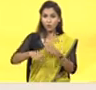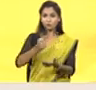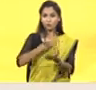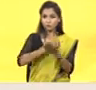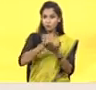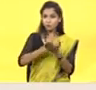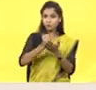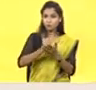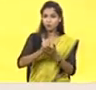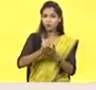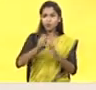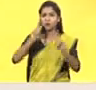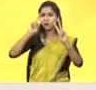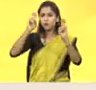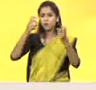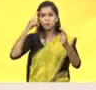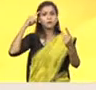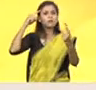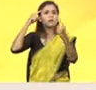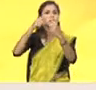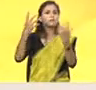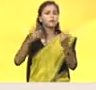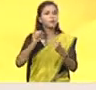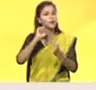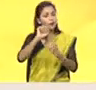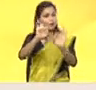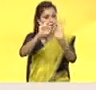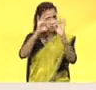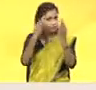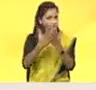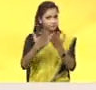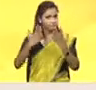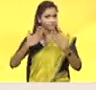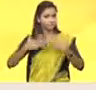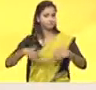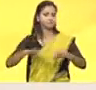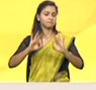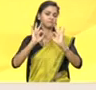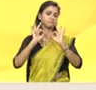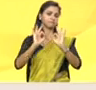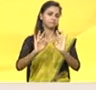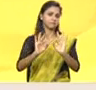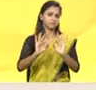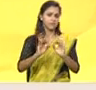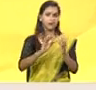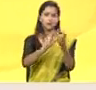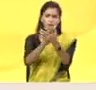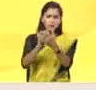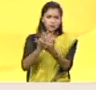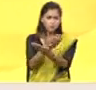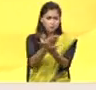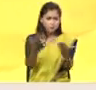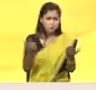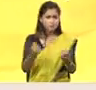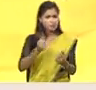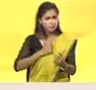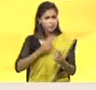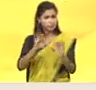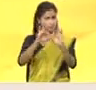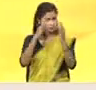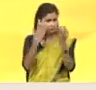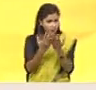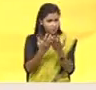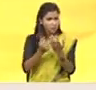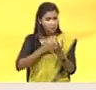प्रयासों का उद्देश्य यही है कि हर परिवार स्वस्थ हो। साथियों, हमारा परिवार,